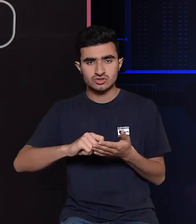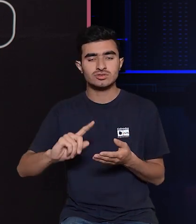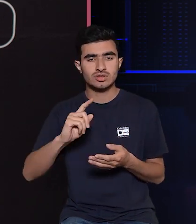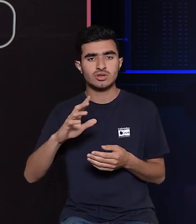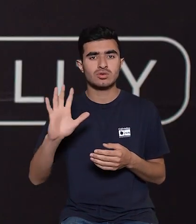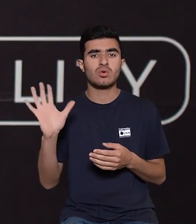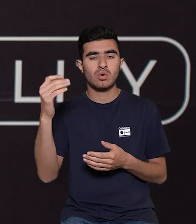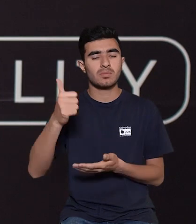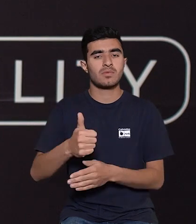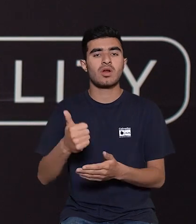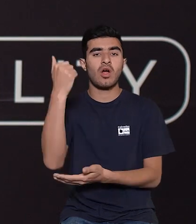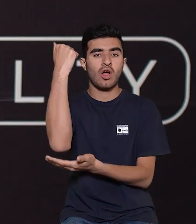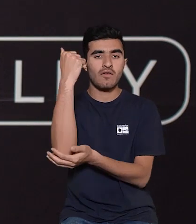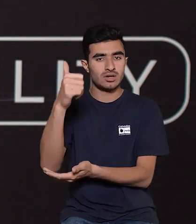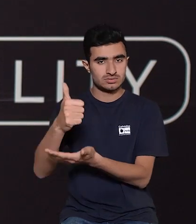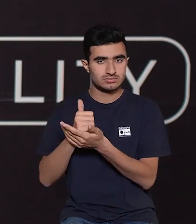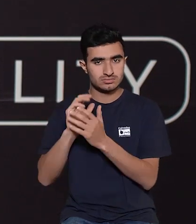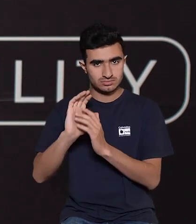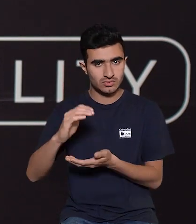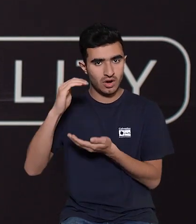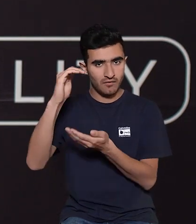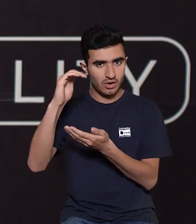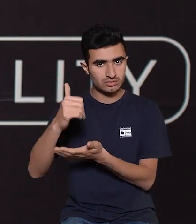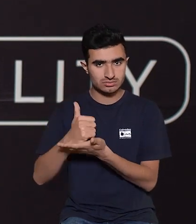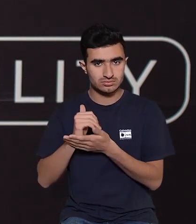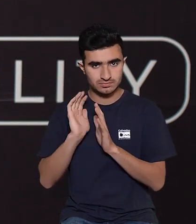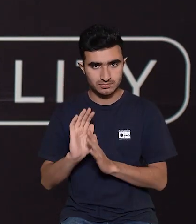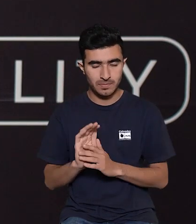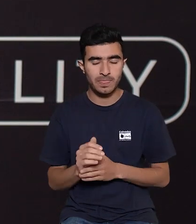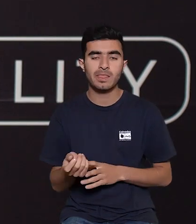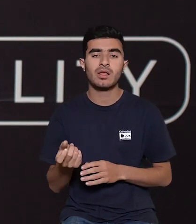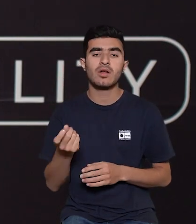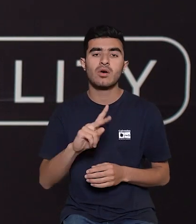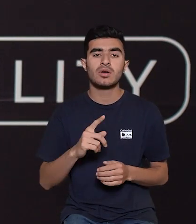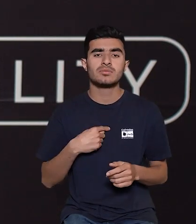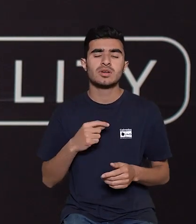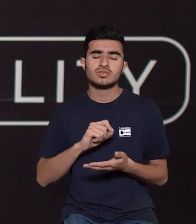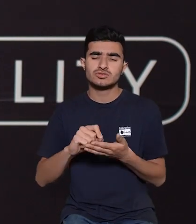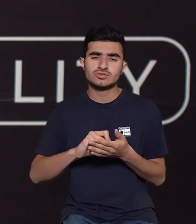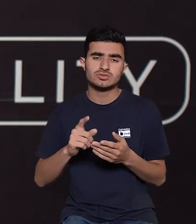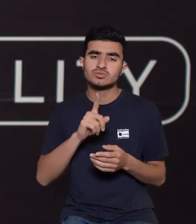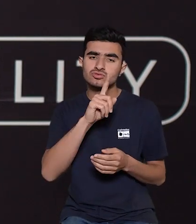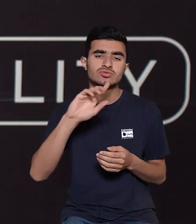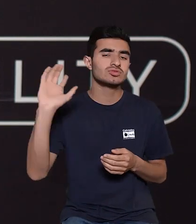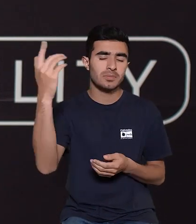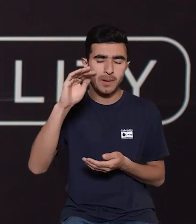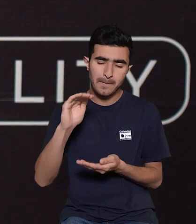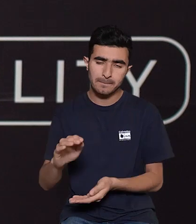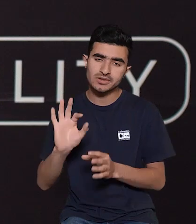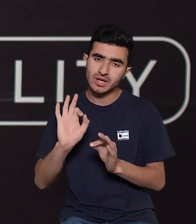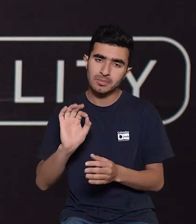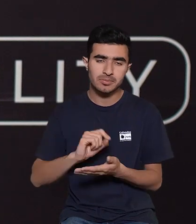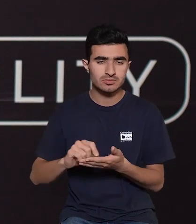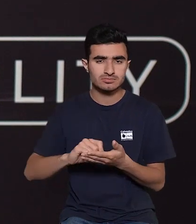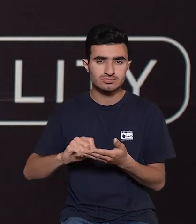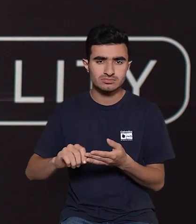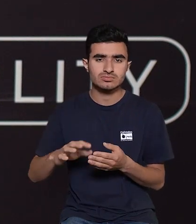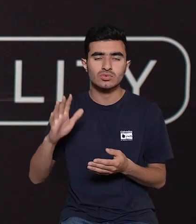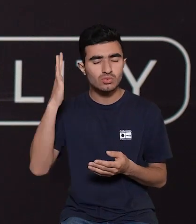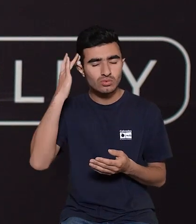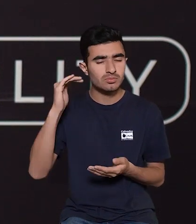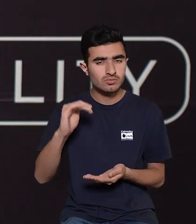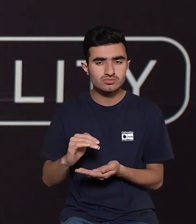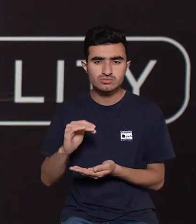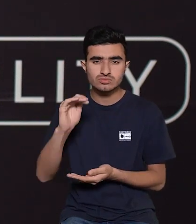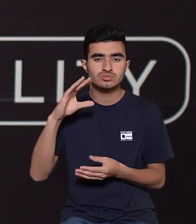awards. So my interest in reading obviously goes back to my childhood, as it is true for most writers. हम लोग जब बच्चे